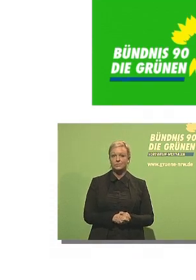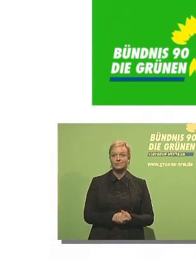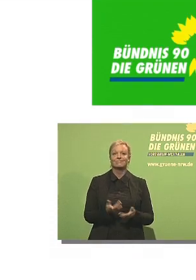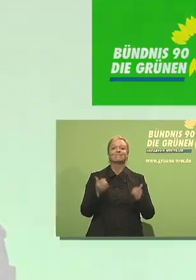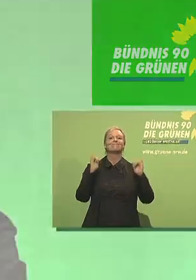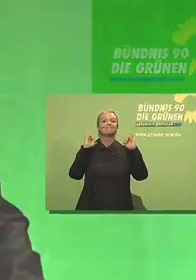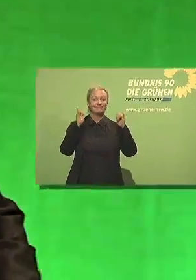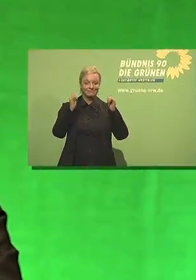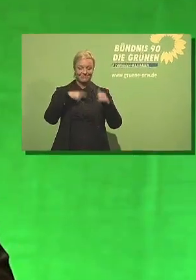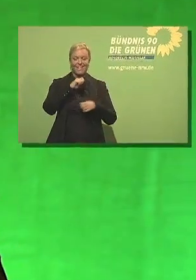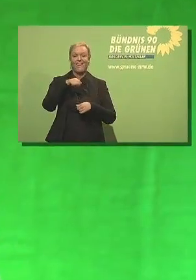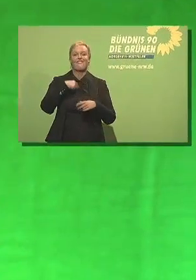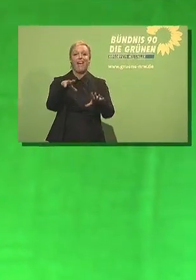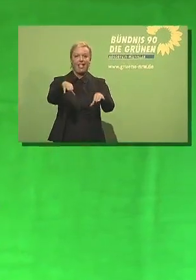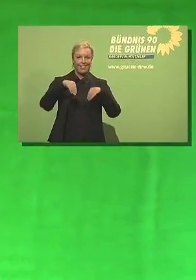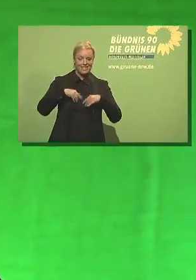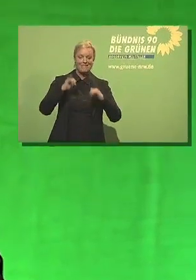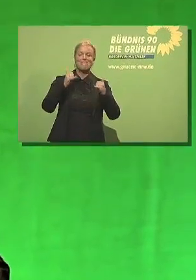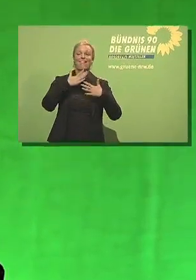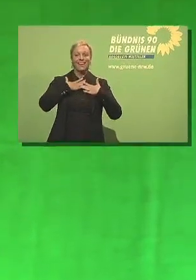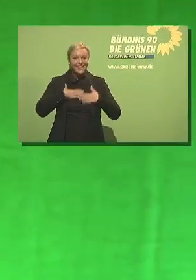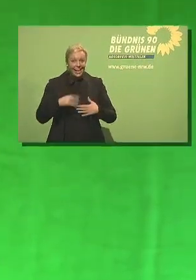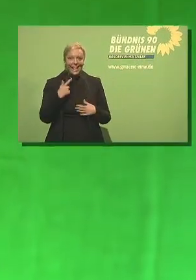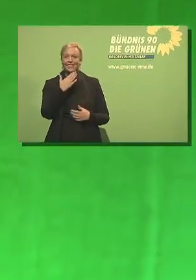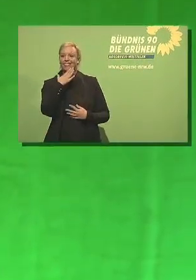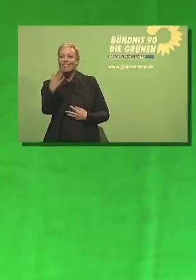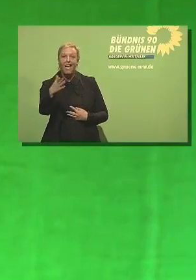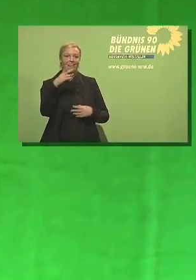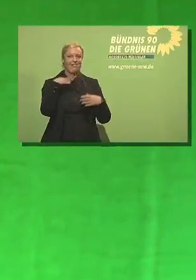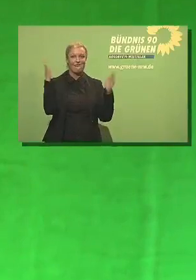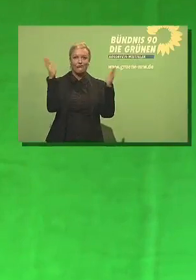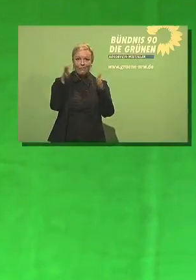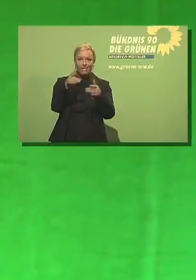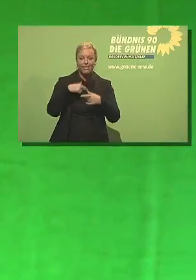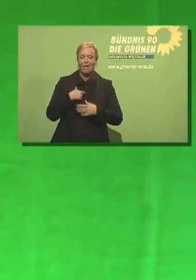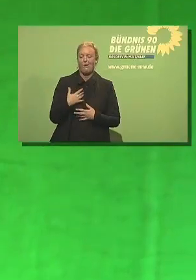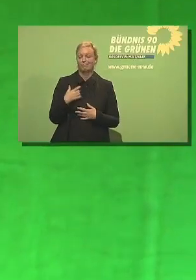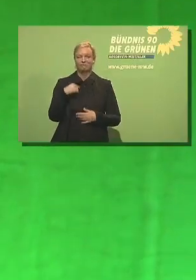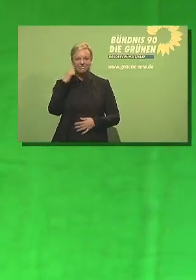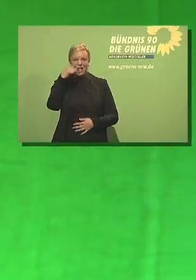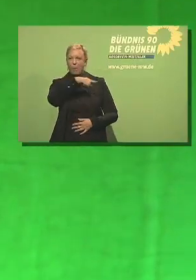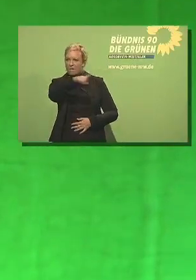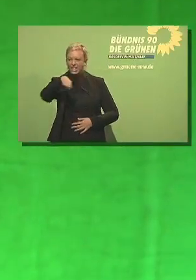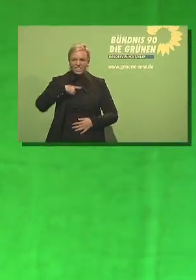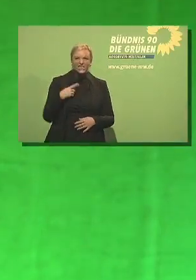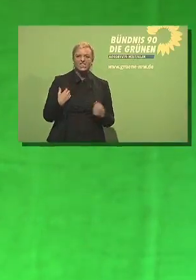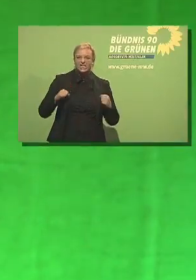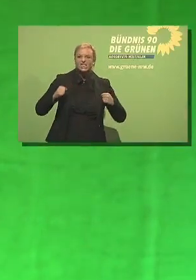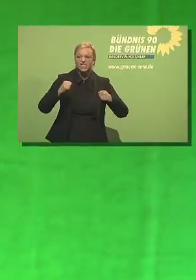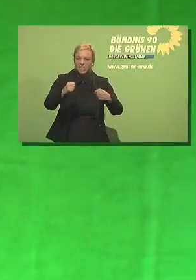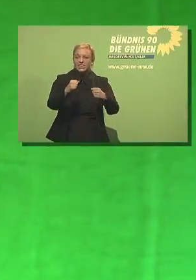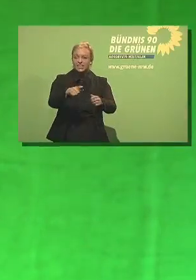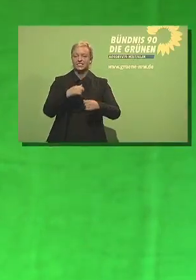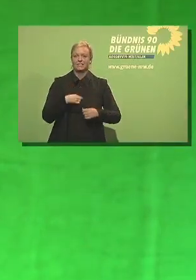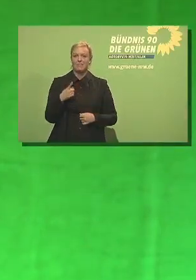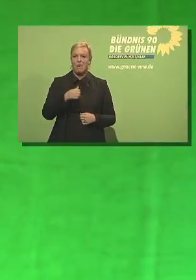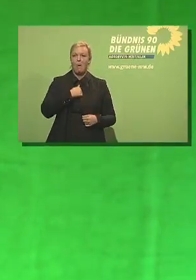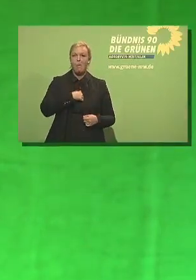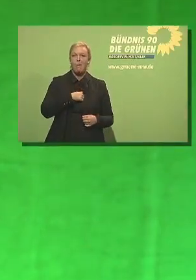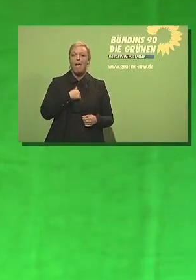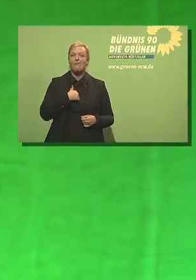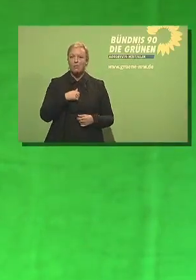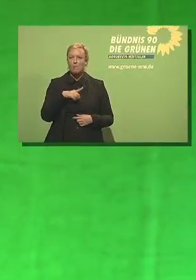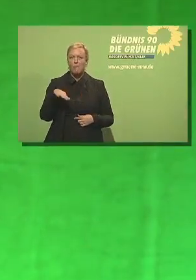Ja, ich nehme die Wahl sehr gern an. Ich bedanke mich für das Vertrauen und ich denke, unser Ehrgeiz sollte sein, denen in Baden-Württemberg da unten